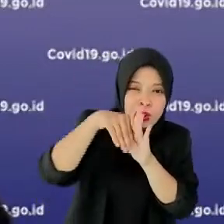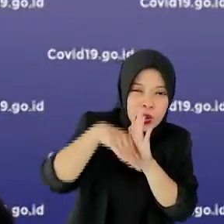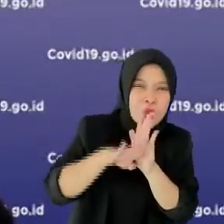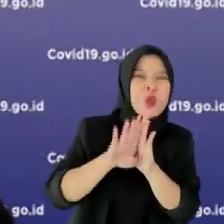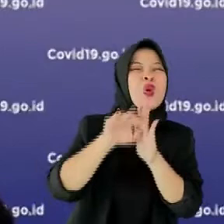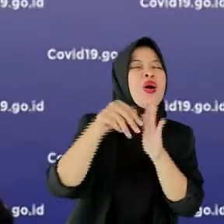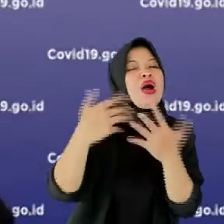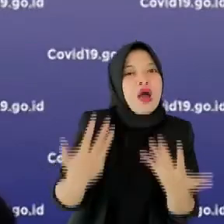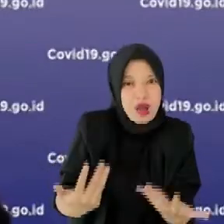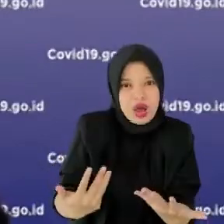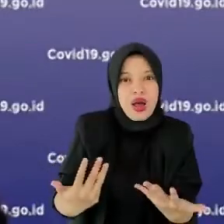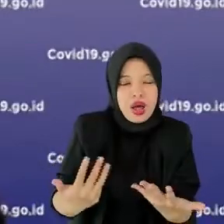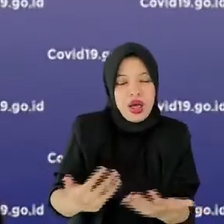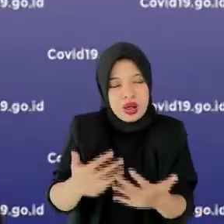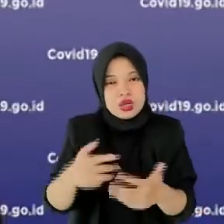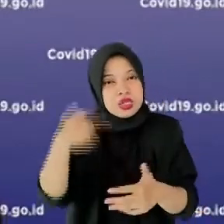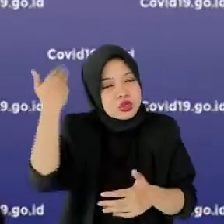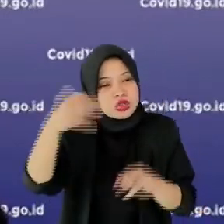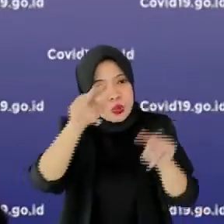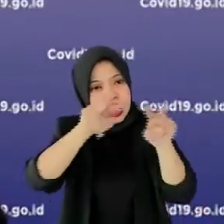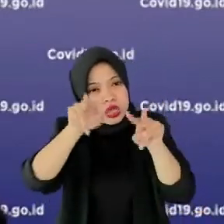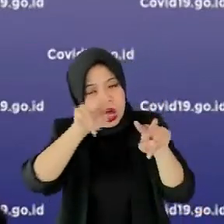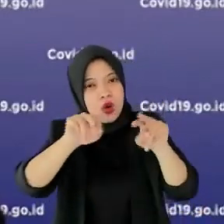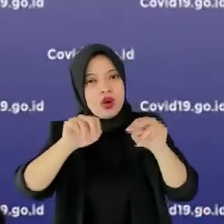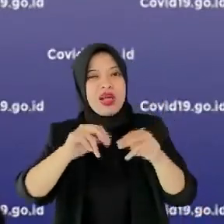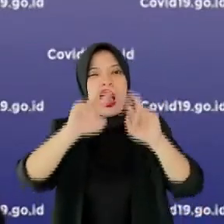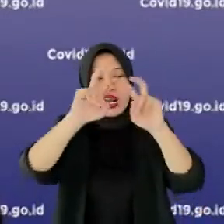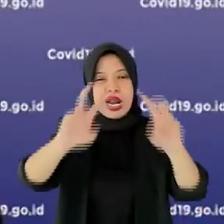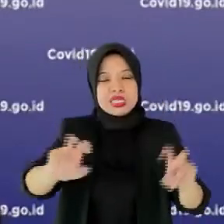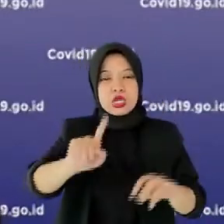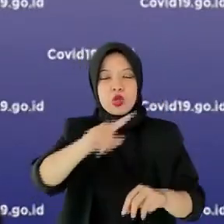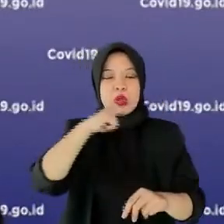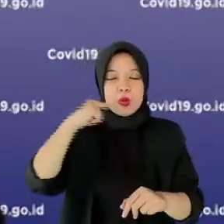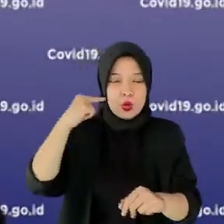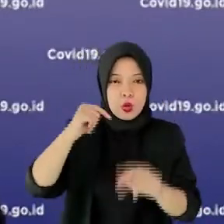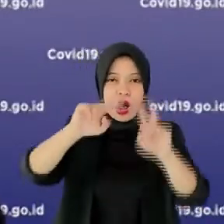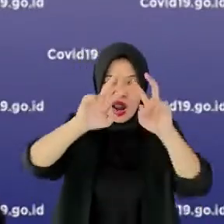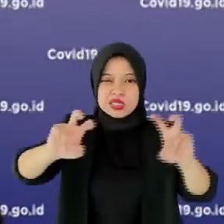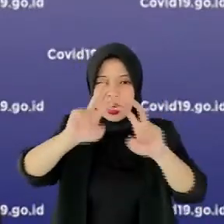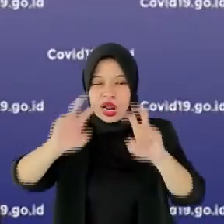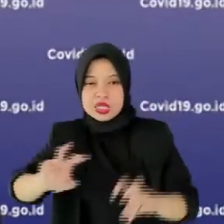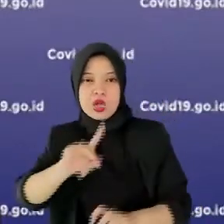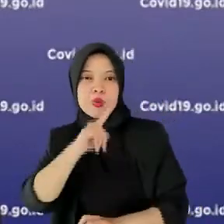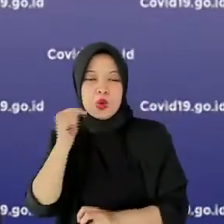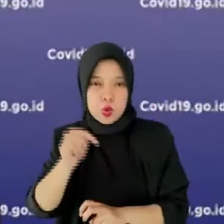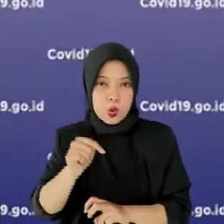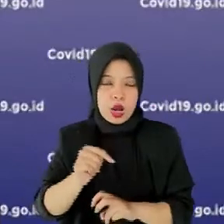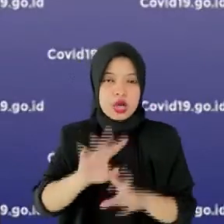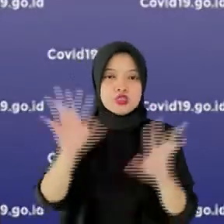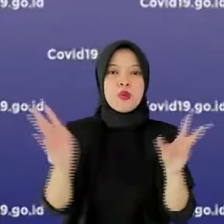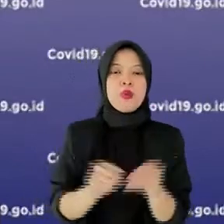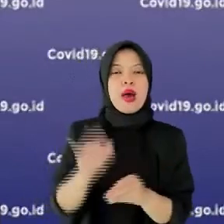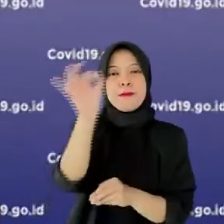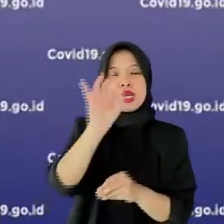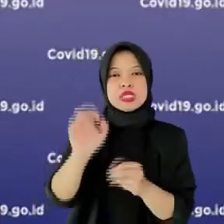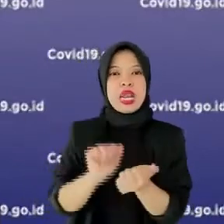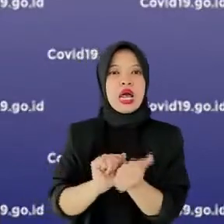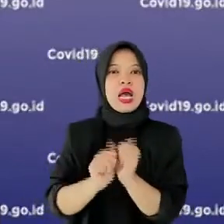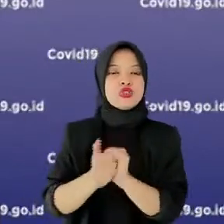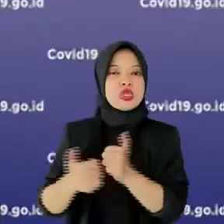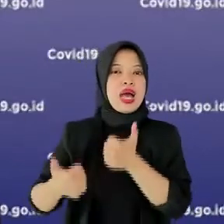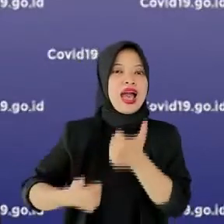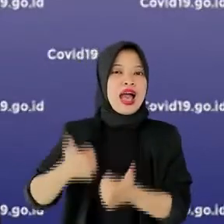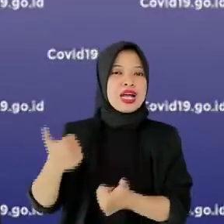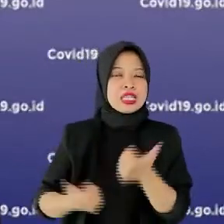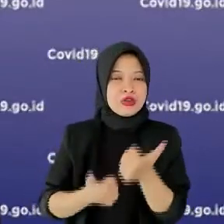fluktuatif. Nah itu juga kita lihat terus. Kalau analisis mingguan per pekan ini, per hari Minggu kemarin, dari tren persentase kasus aktif hanya